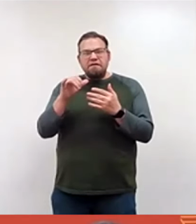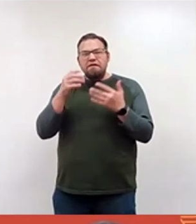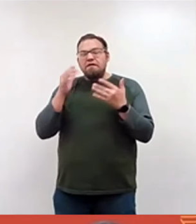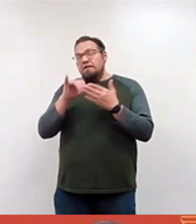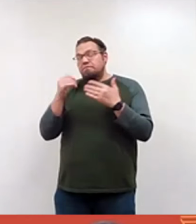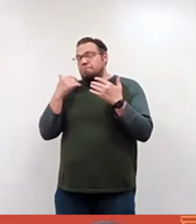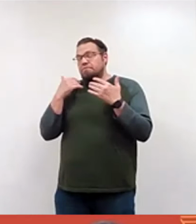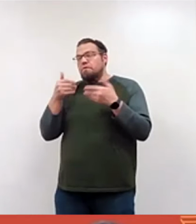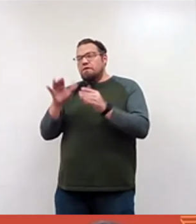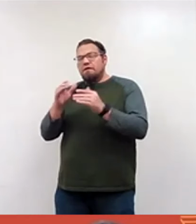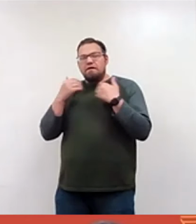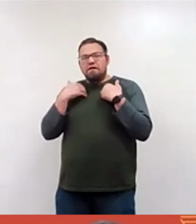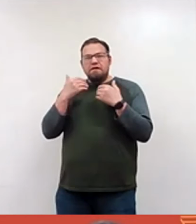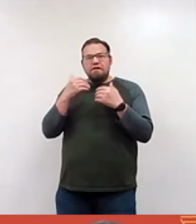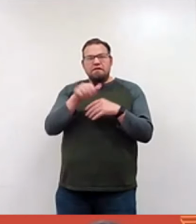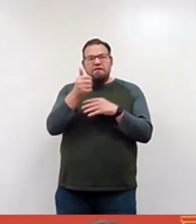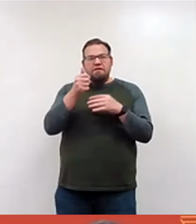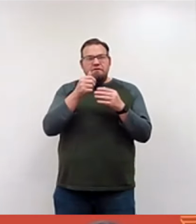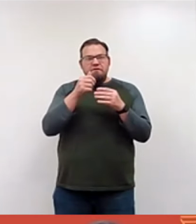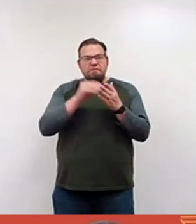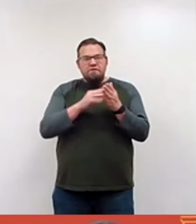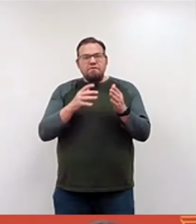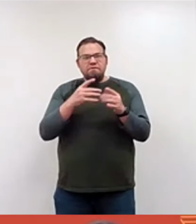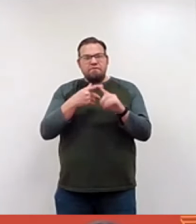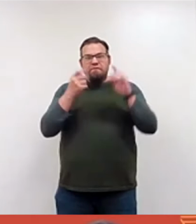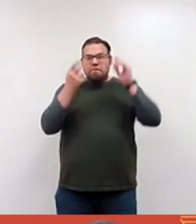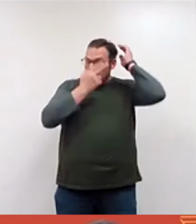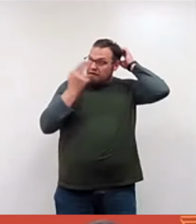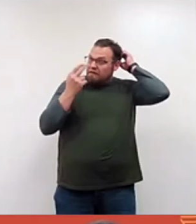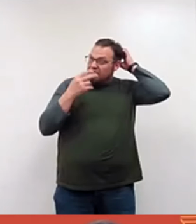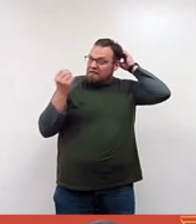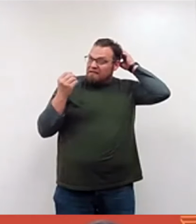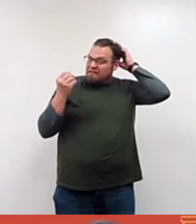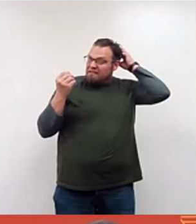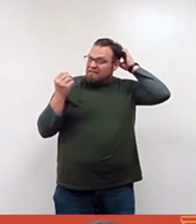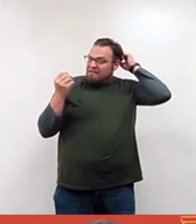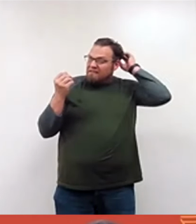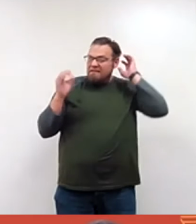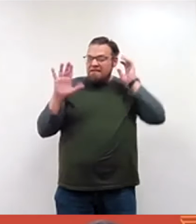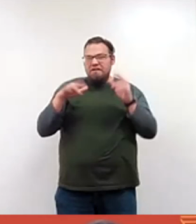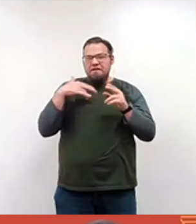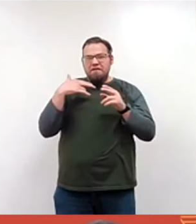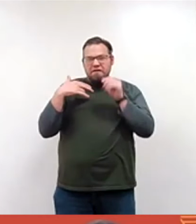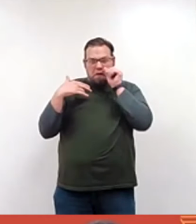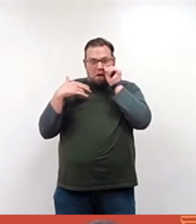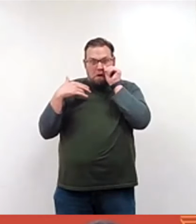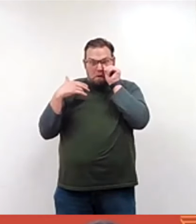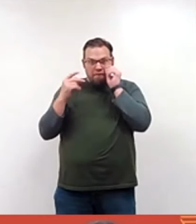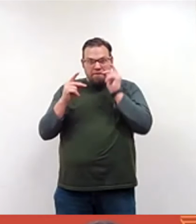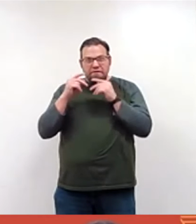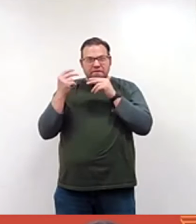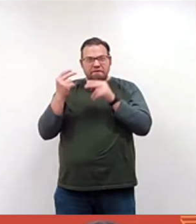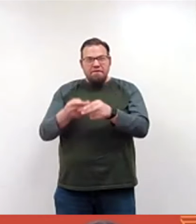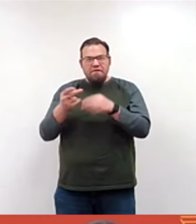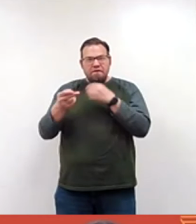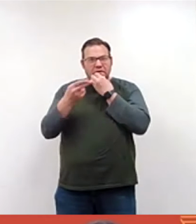student, her name was Doran, and she's from Hawaii. And ولدينا بعض طالبة أخرى من